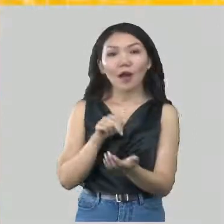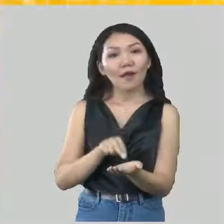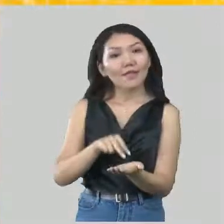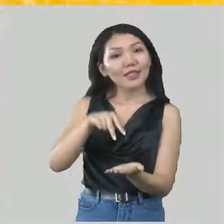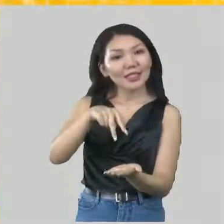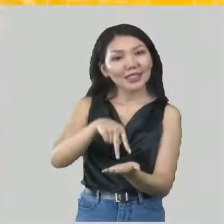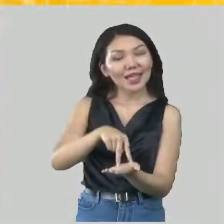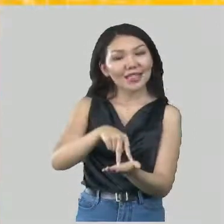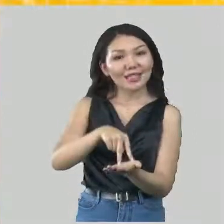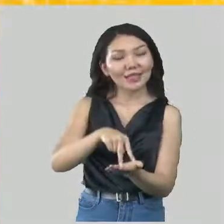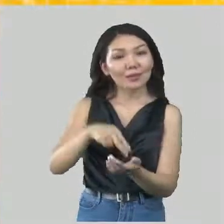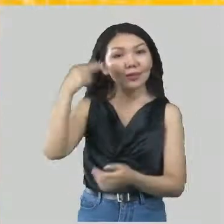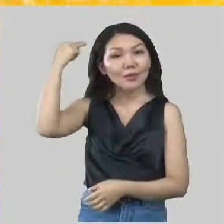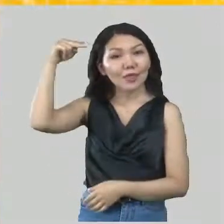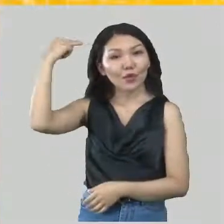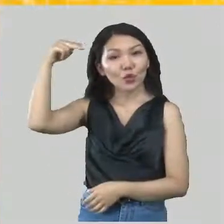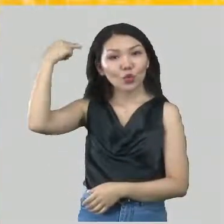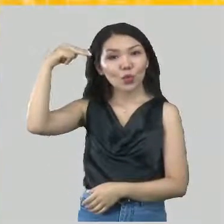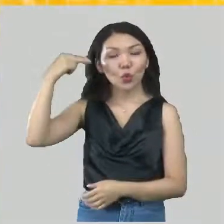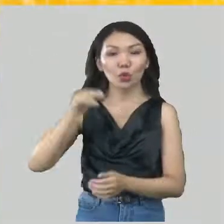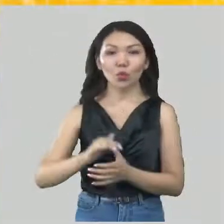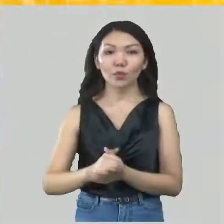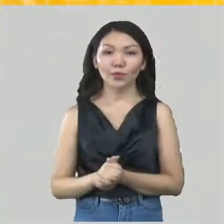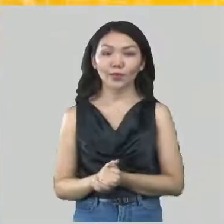физкульт минутку.